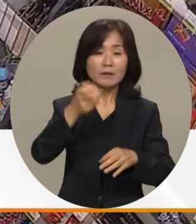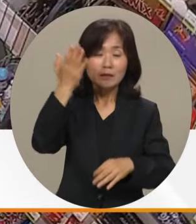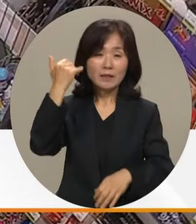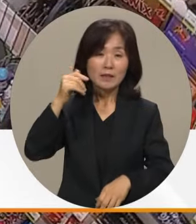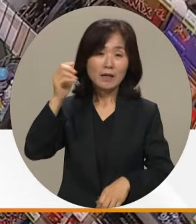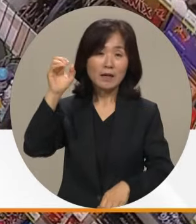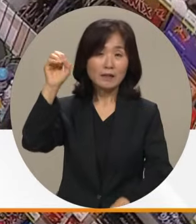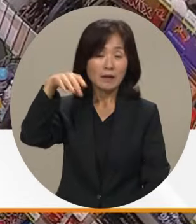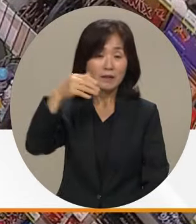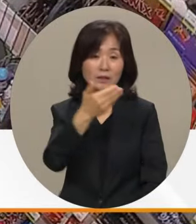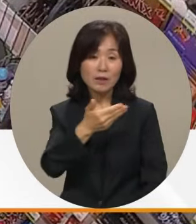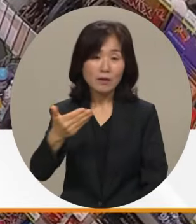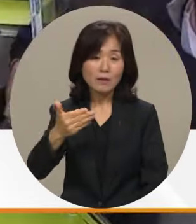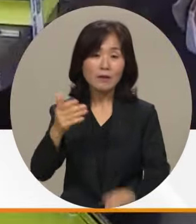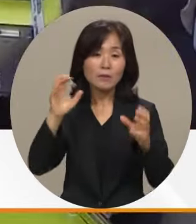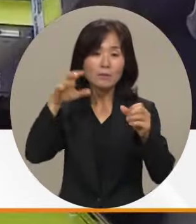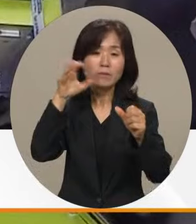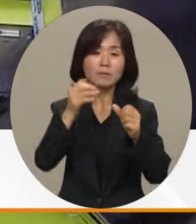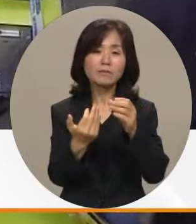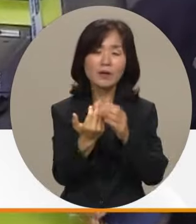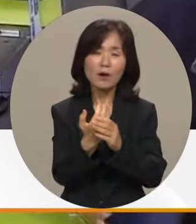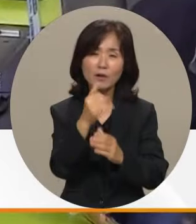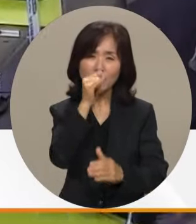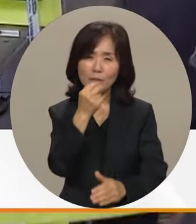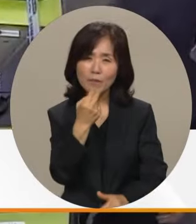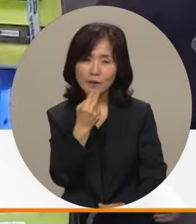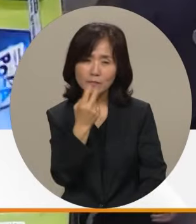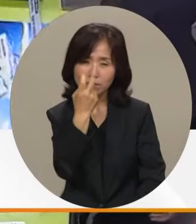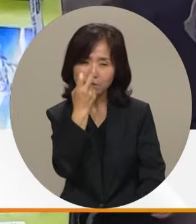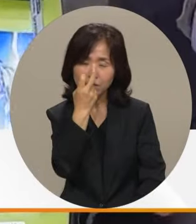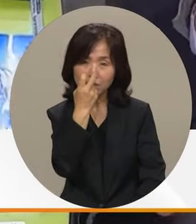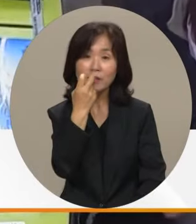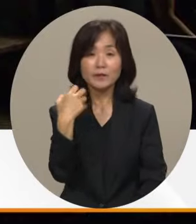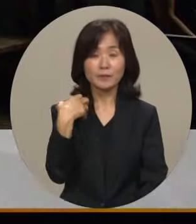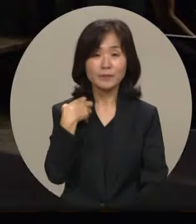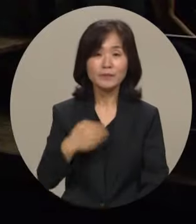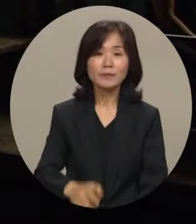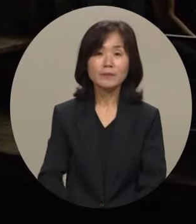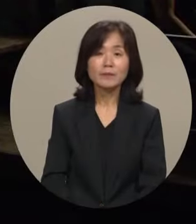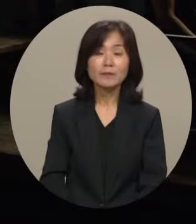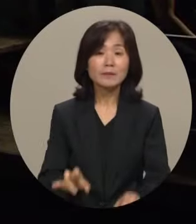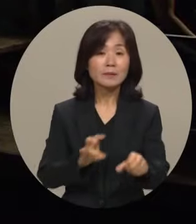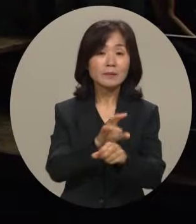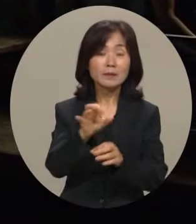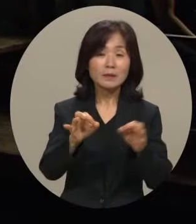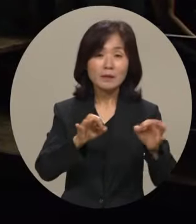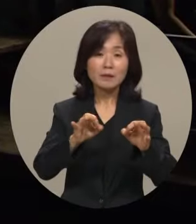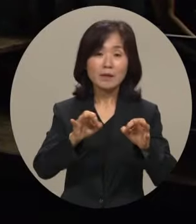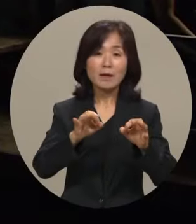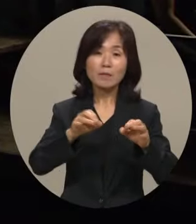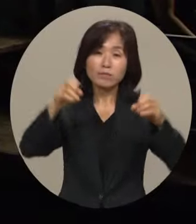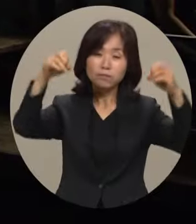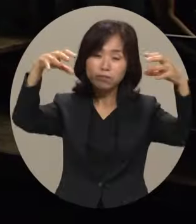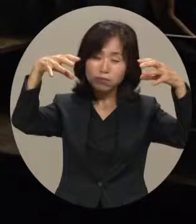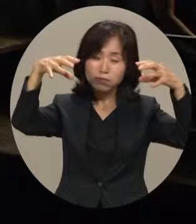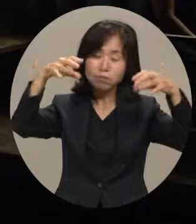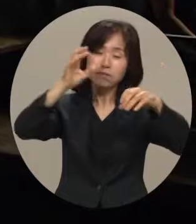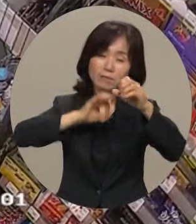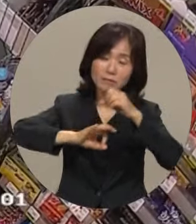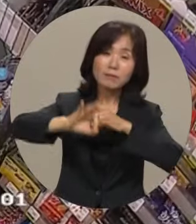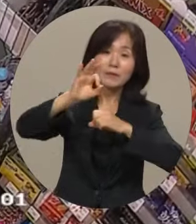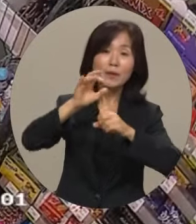같은 사건이 아동들이 있는지 살피고 24시간 골목마다 불을 밝히는